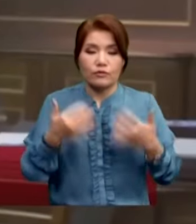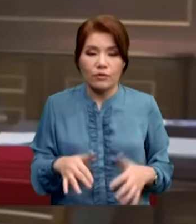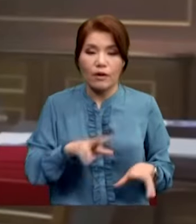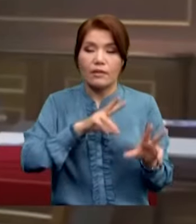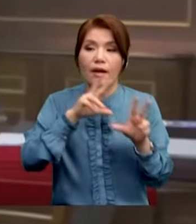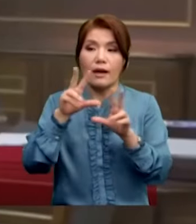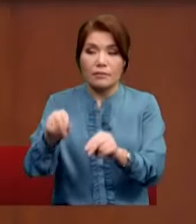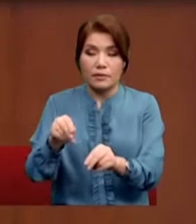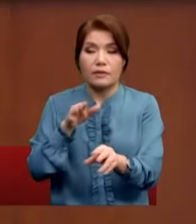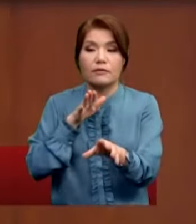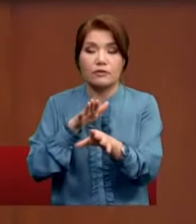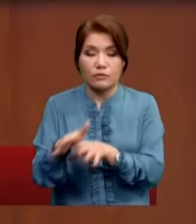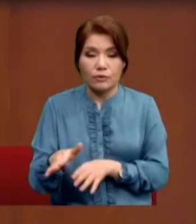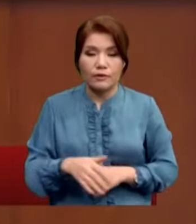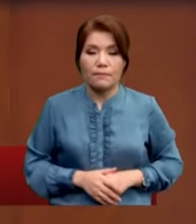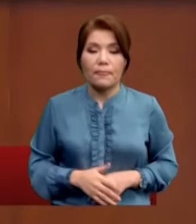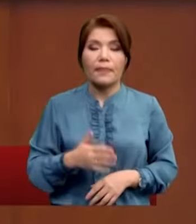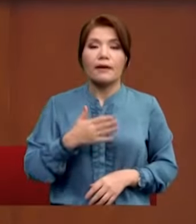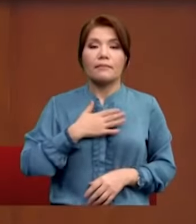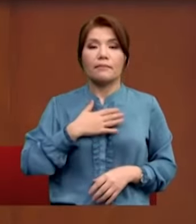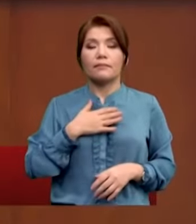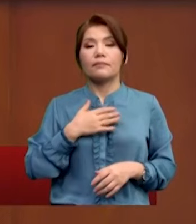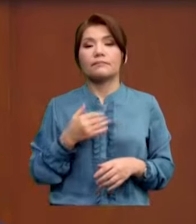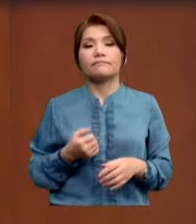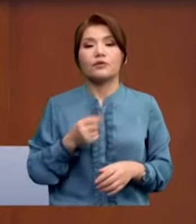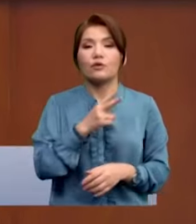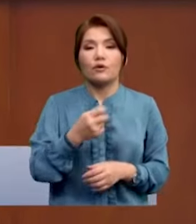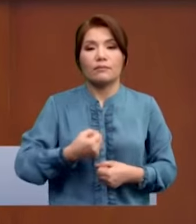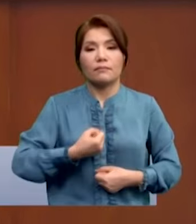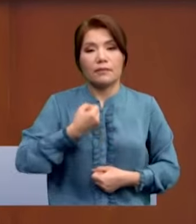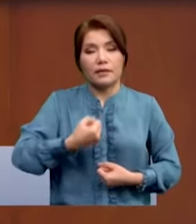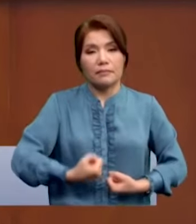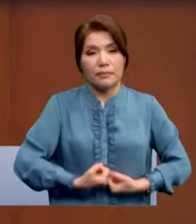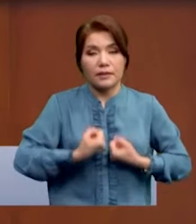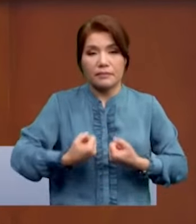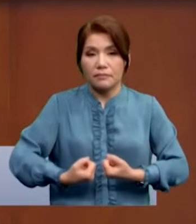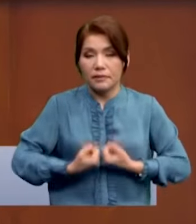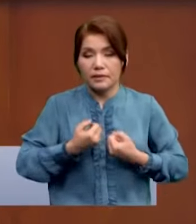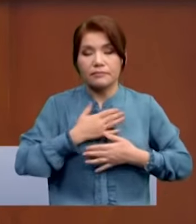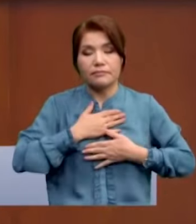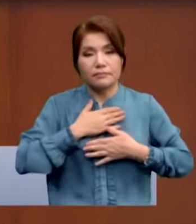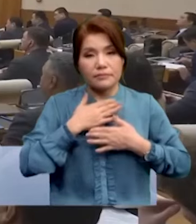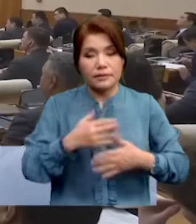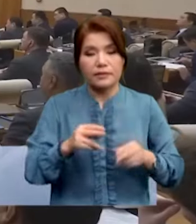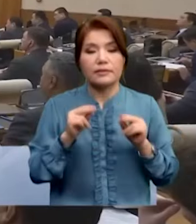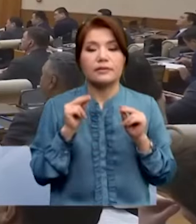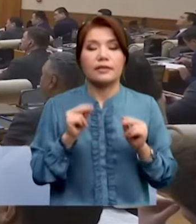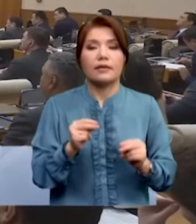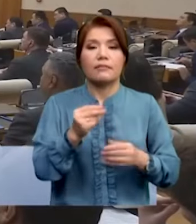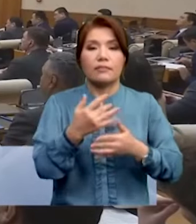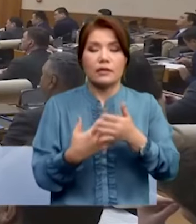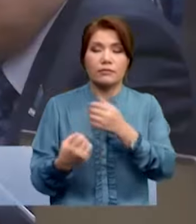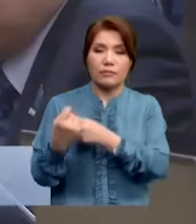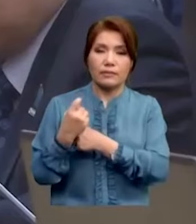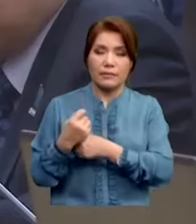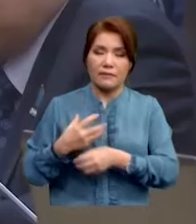пообещал исполнить. Менин кандидатурамды колдогандарыңыз үшін шынайы ризашылығымды білдіремін. Аталған